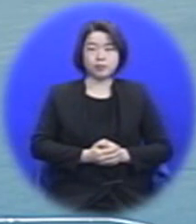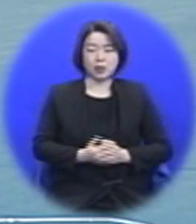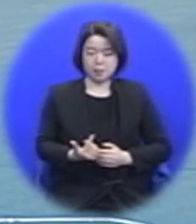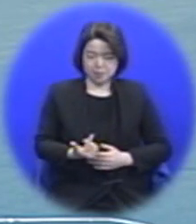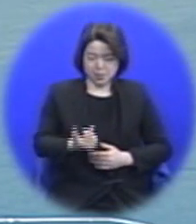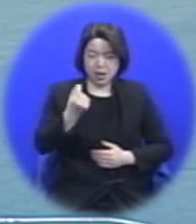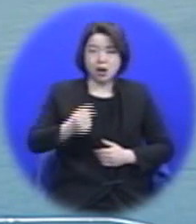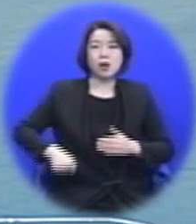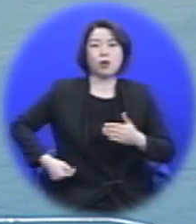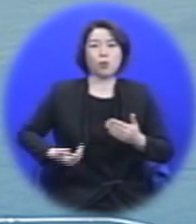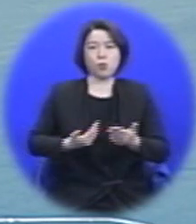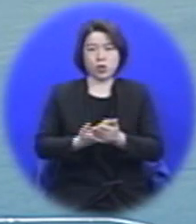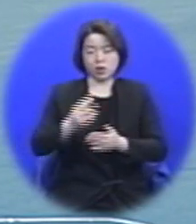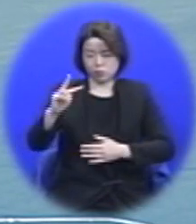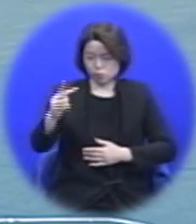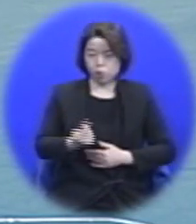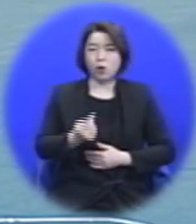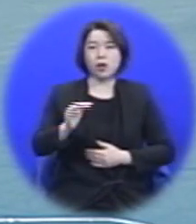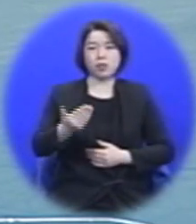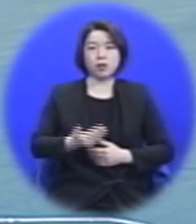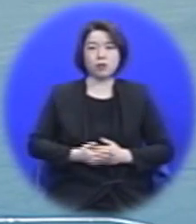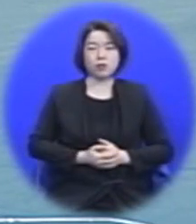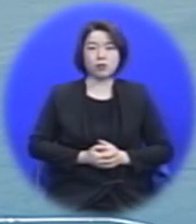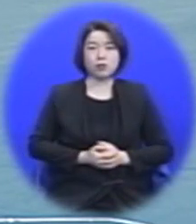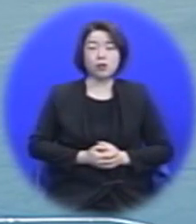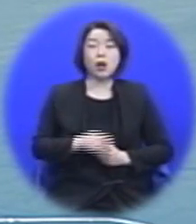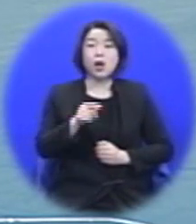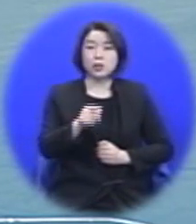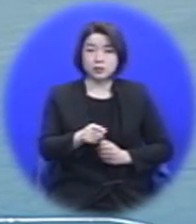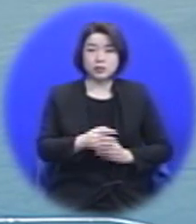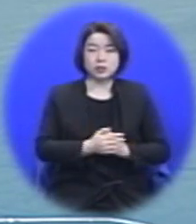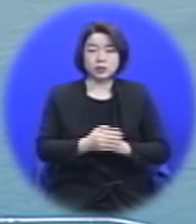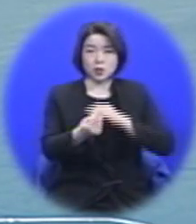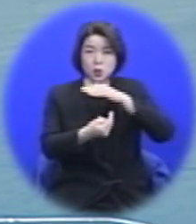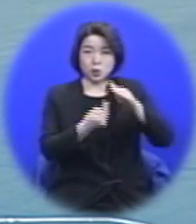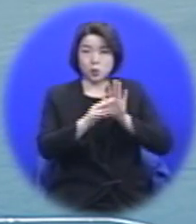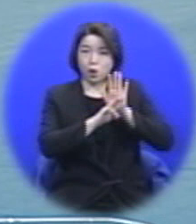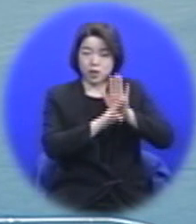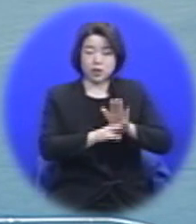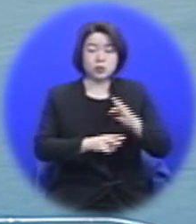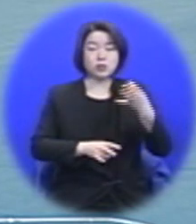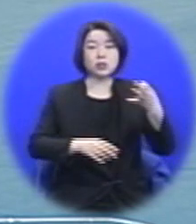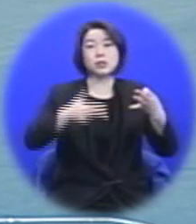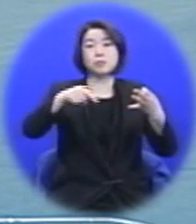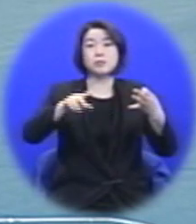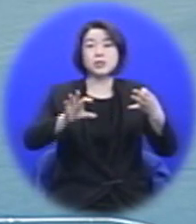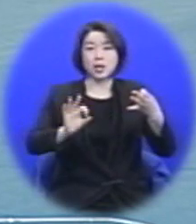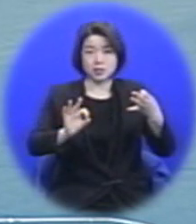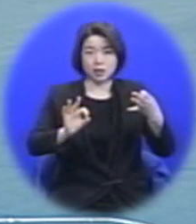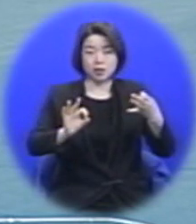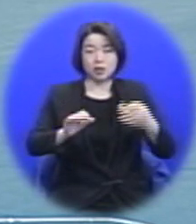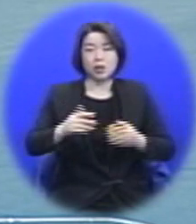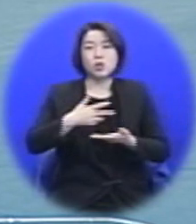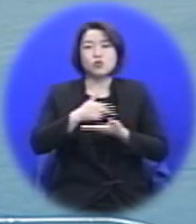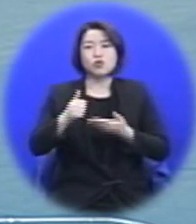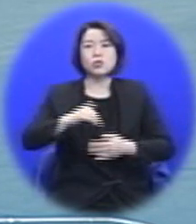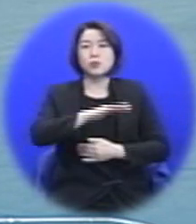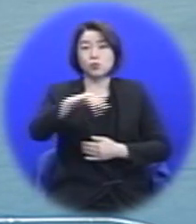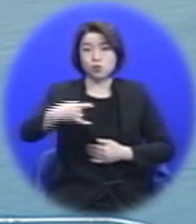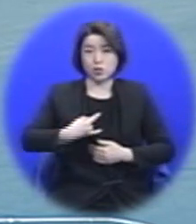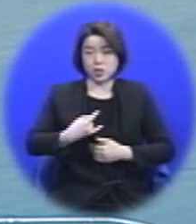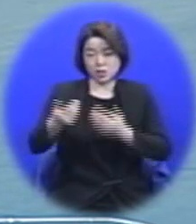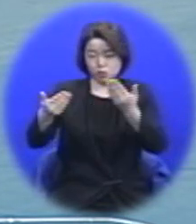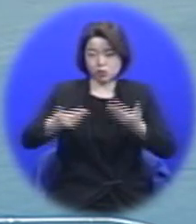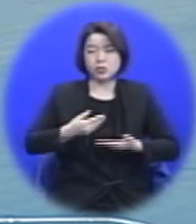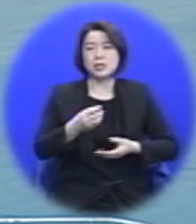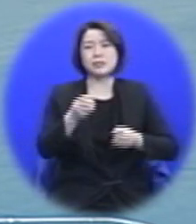속히 회개하고 돌이켜야 합니다. 그것이 요한계시록 14장에서 주님이 우리에게 주시려는 메시지입니다.